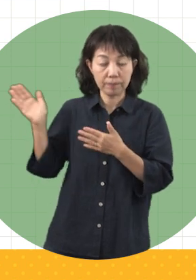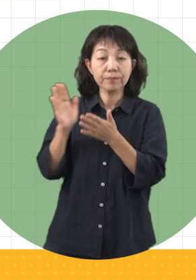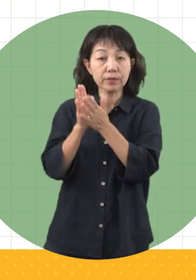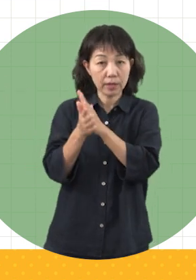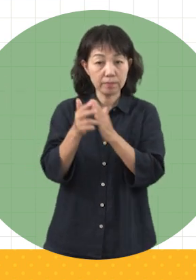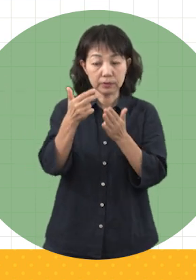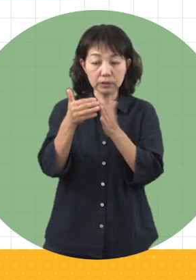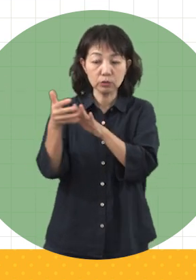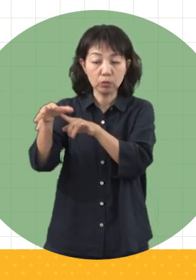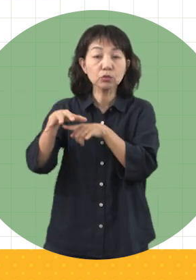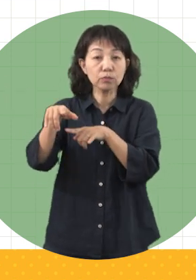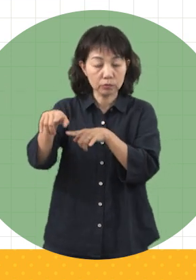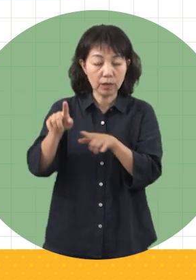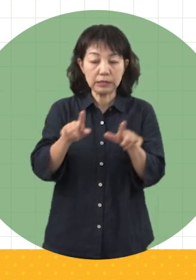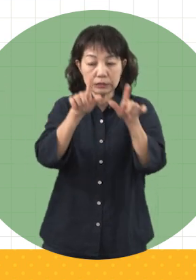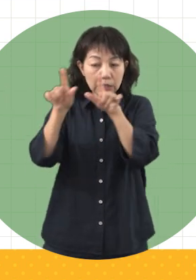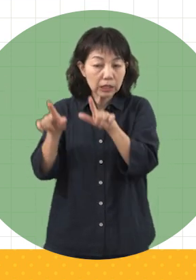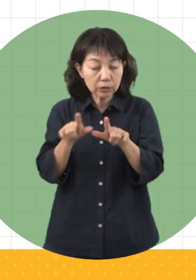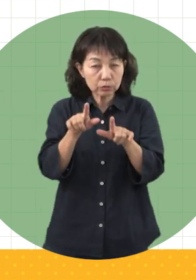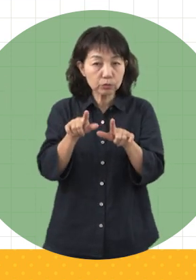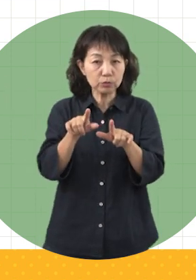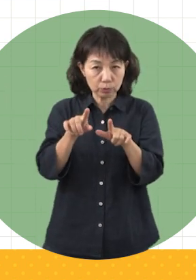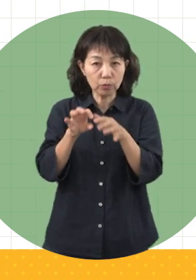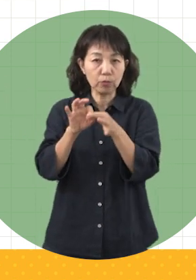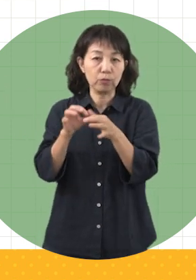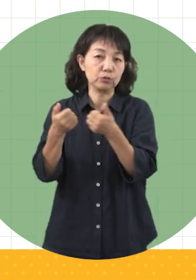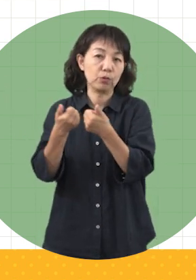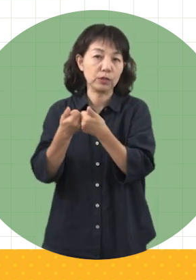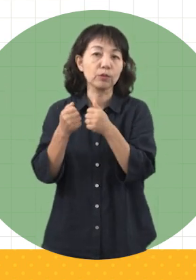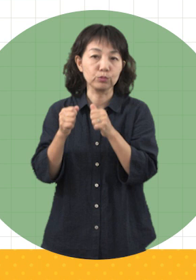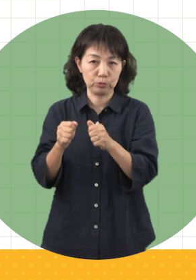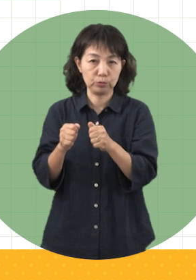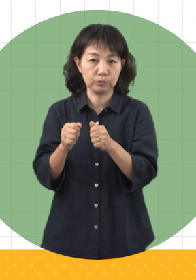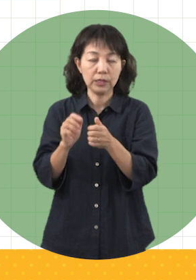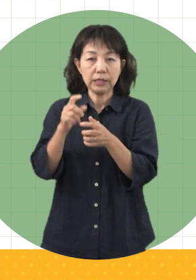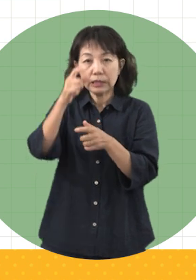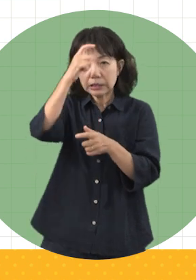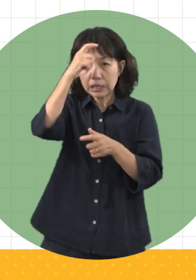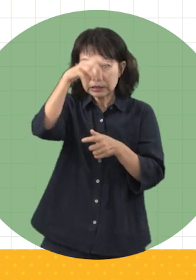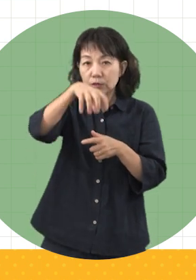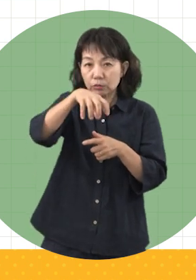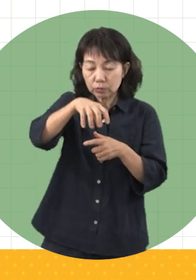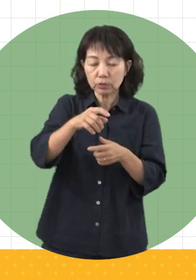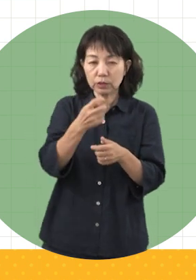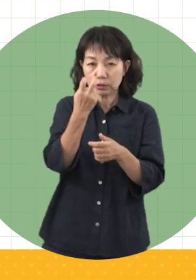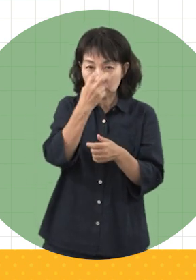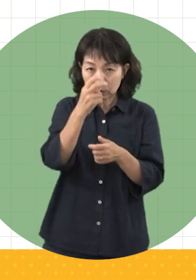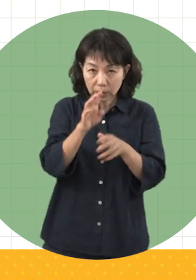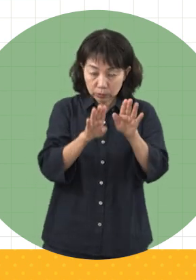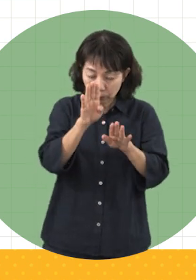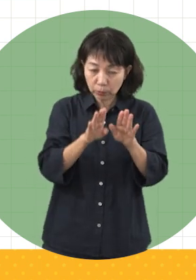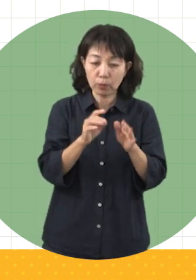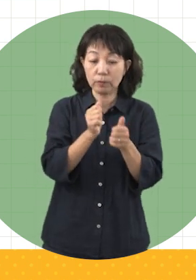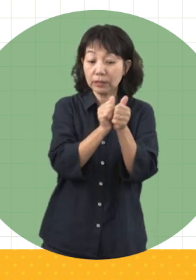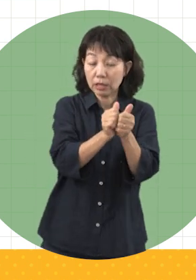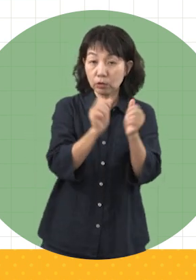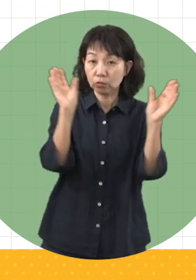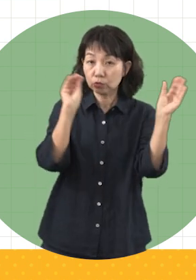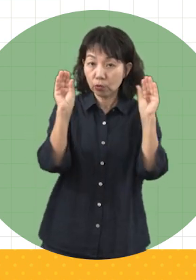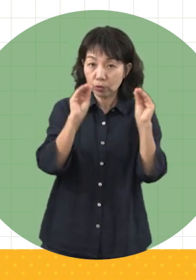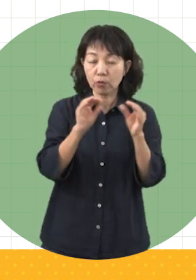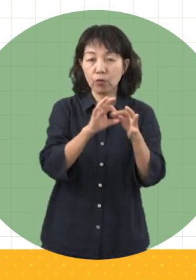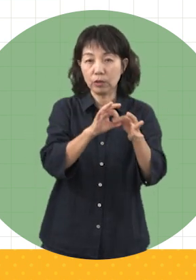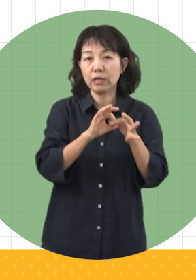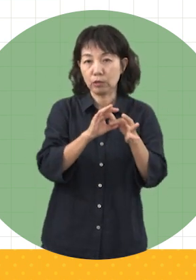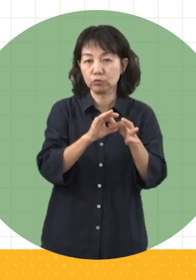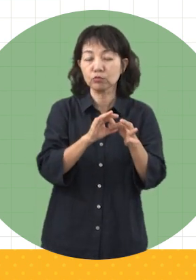活全般に関する相談などを行い、警察は捜査の状況や検挙状況の連絡、再被